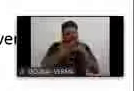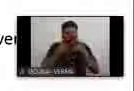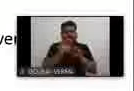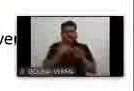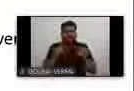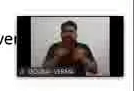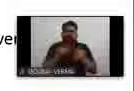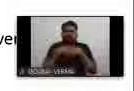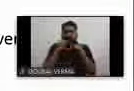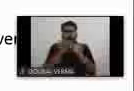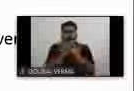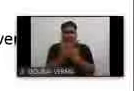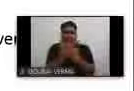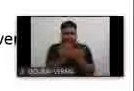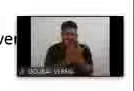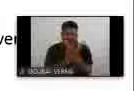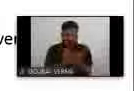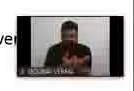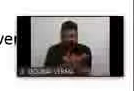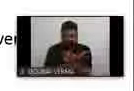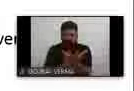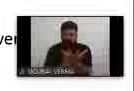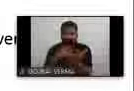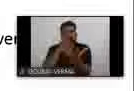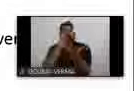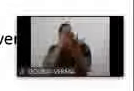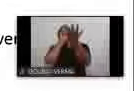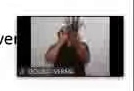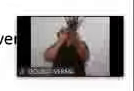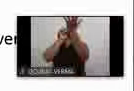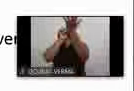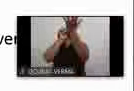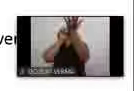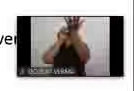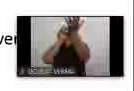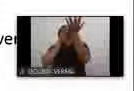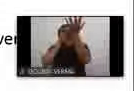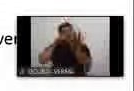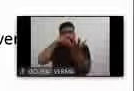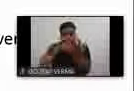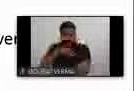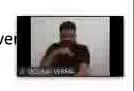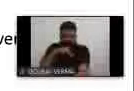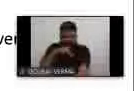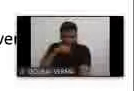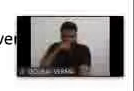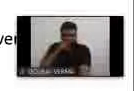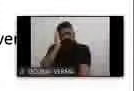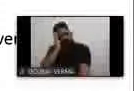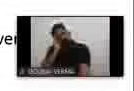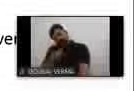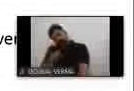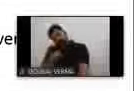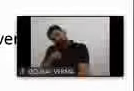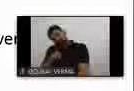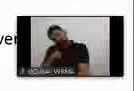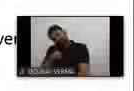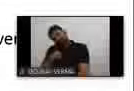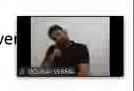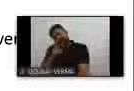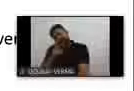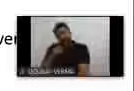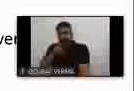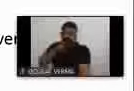एक object को रखो, आप लेट के देखो उस object को, फिर एक table पे रखो, लेट के वो table पे वो object को देखो, कैसे